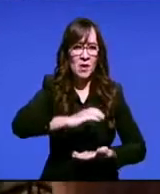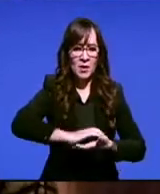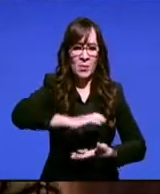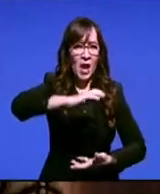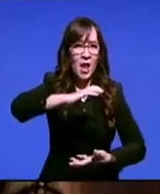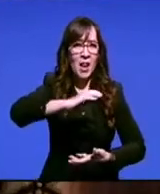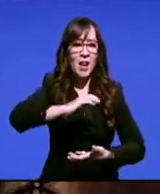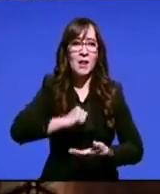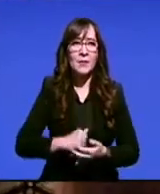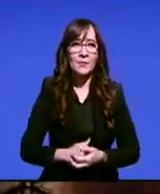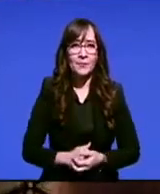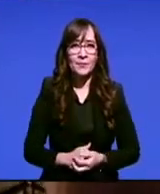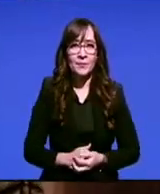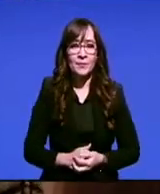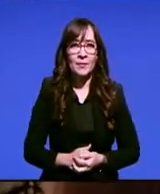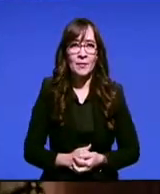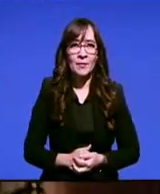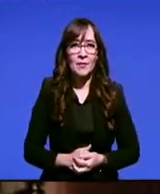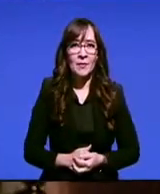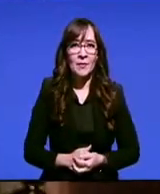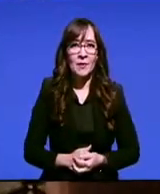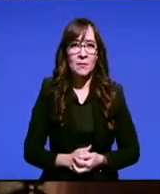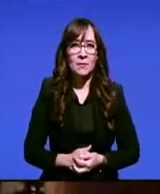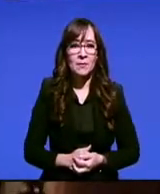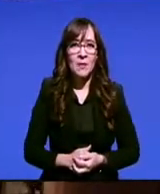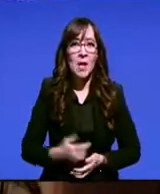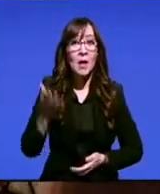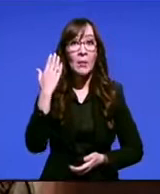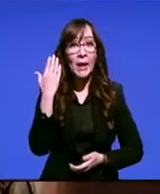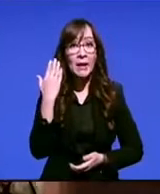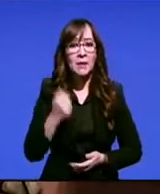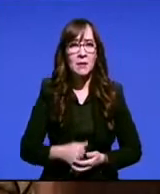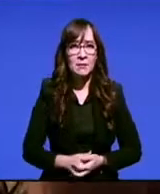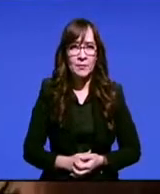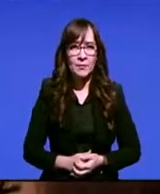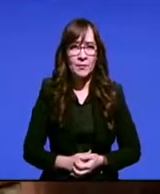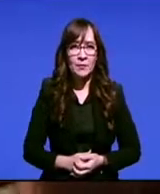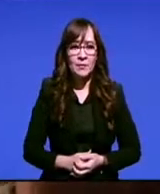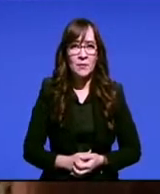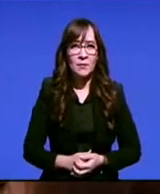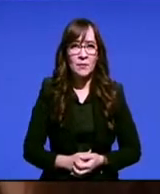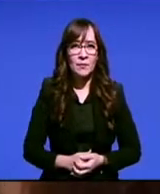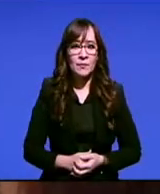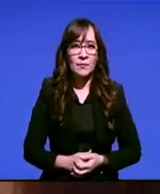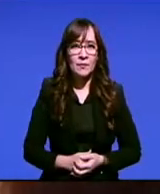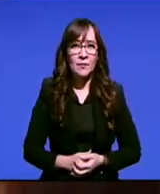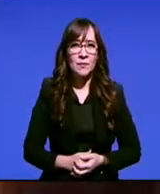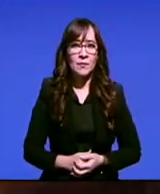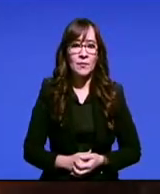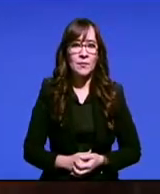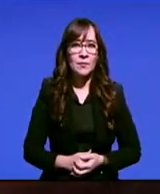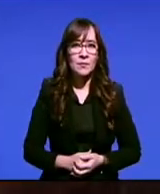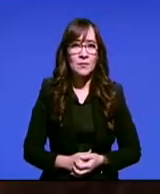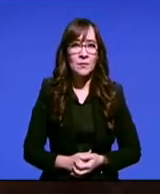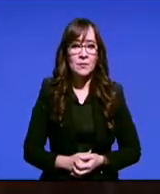kemudian ya ada kemarin tengah waktu yang kemudian yang namanya